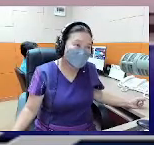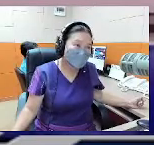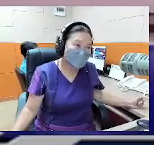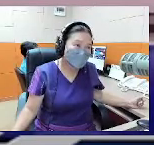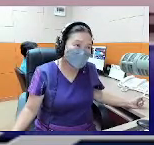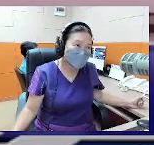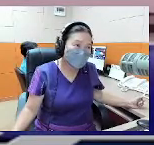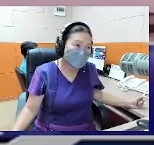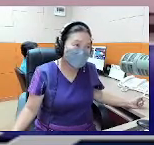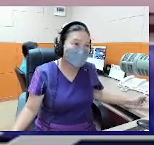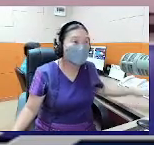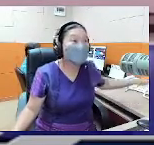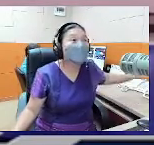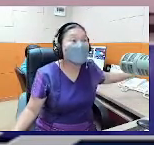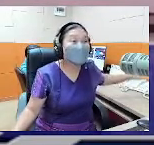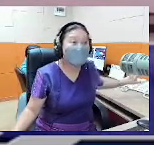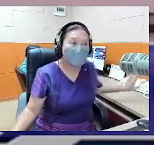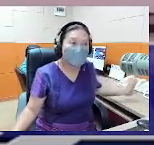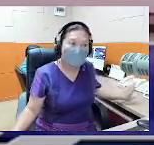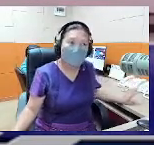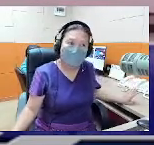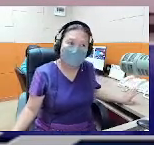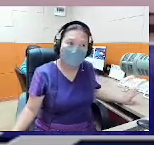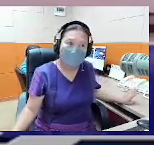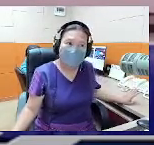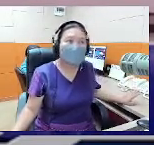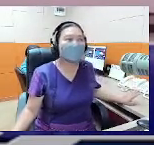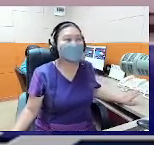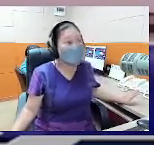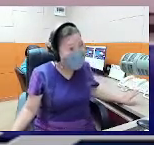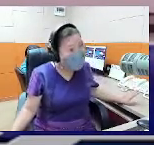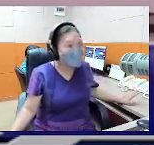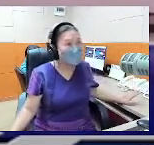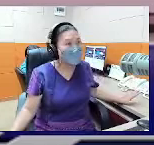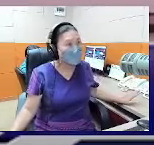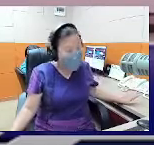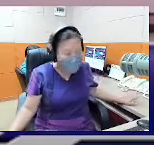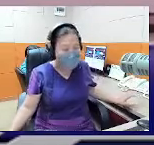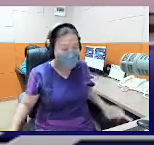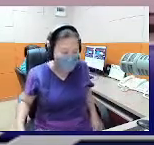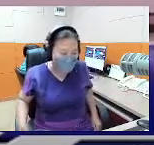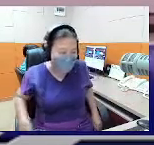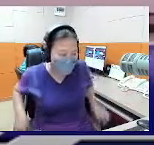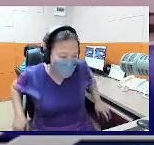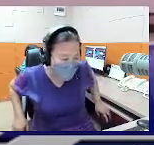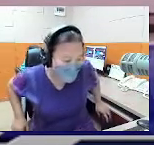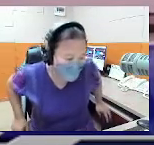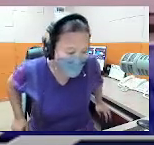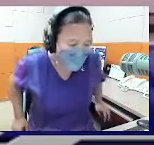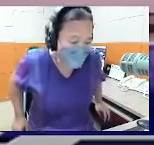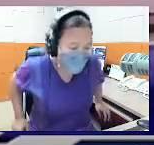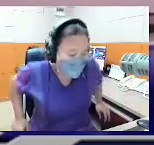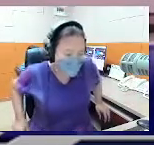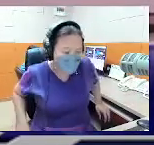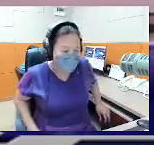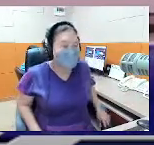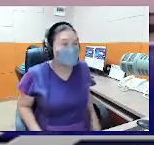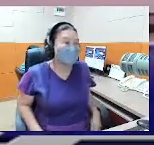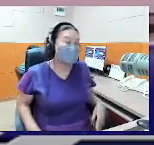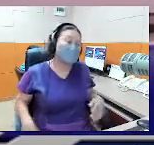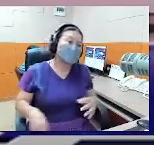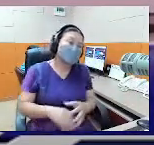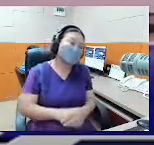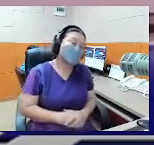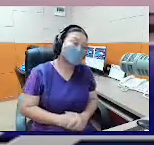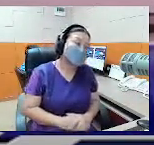มกันกับหลักสูตร ทั่วไปไหม ช่วยทั่วไปไหมไม่เลยค่ะแยกโซนนะคะตามมาตรฐานทุกอย่างเพราะฉะนั้นเรามีความเข้มข้นในเรื่